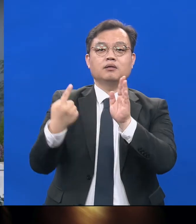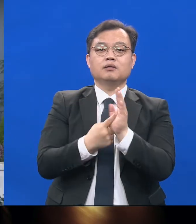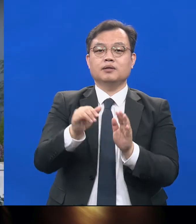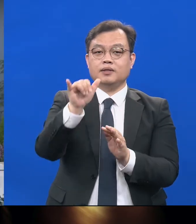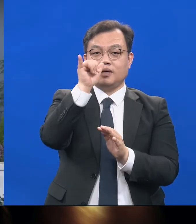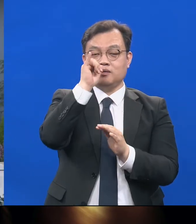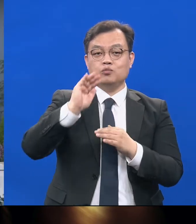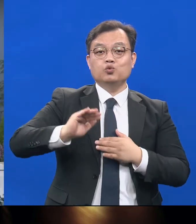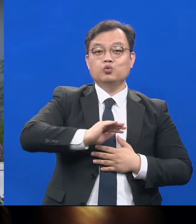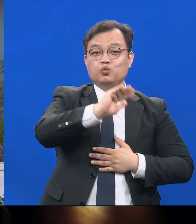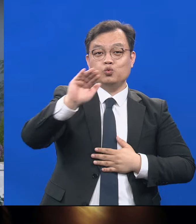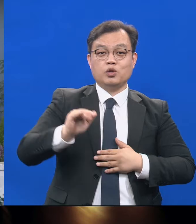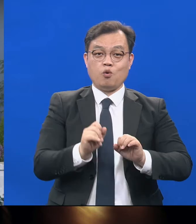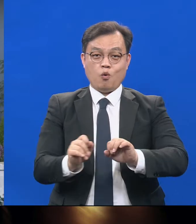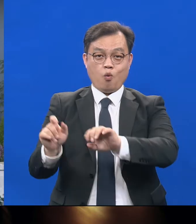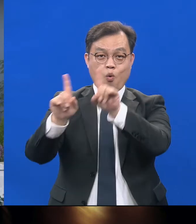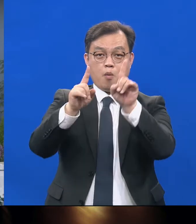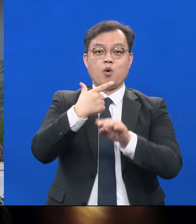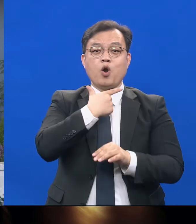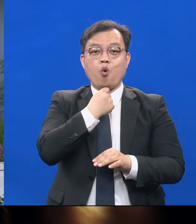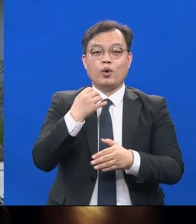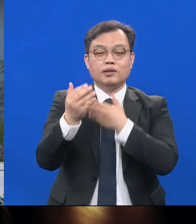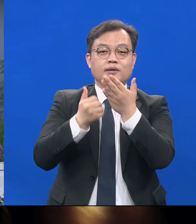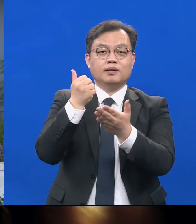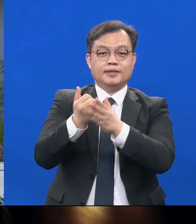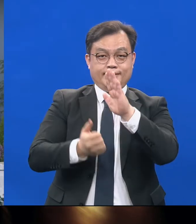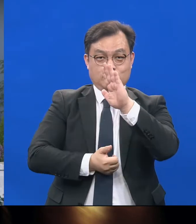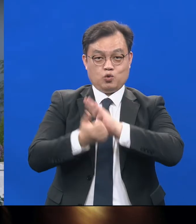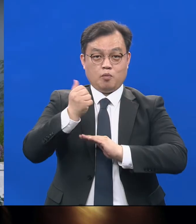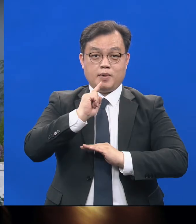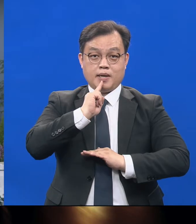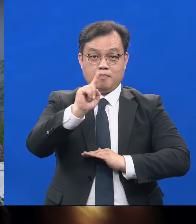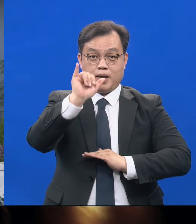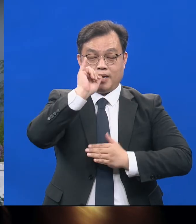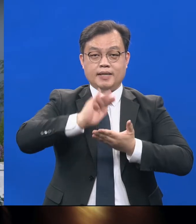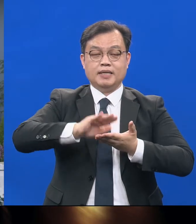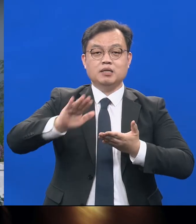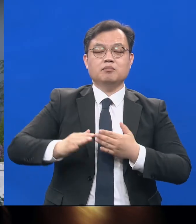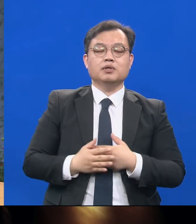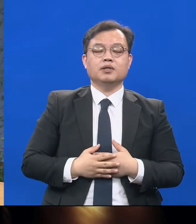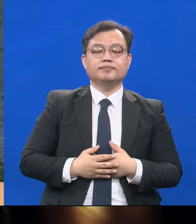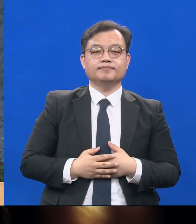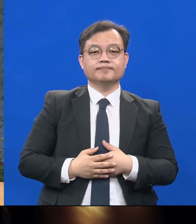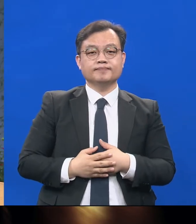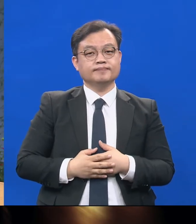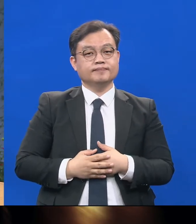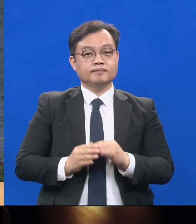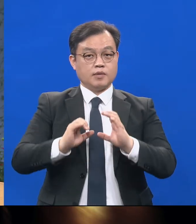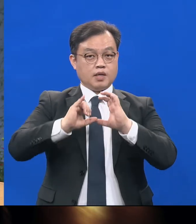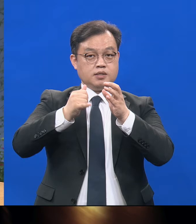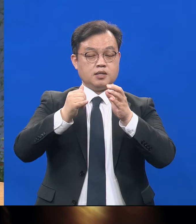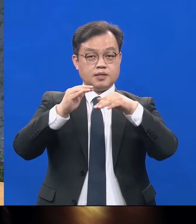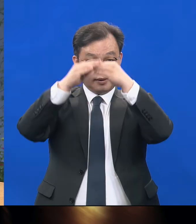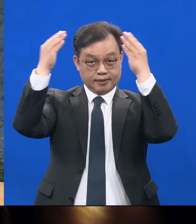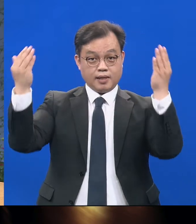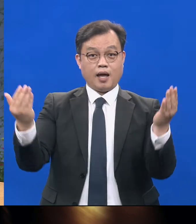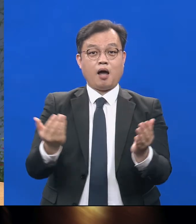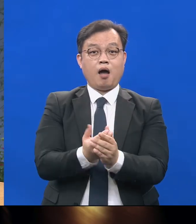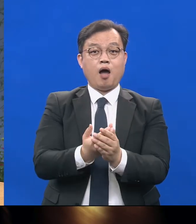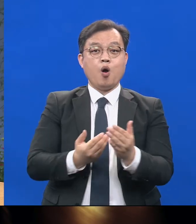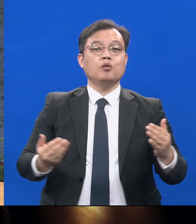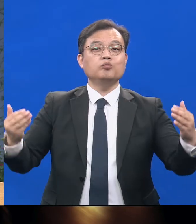우리로 하여금 회복하게 하시는 하나님의 소망 있는 언어인 줄로 확신합니다. 세상을 다